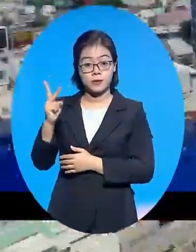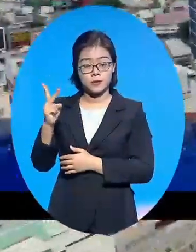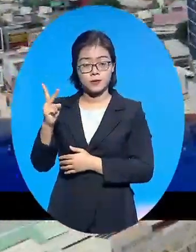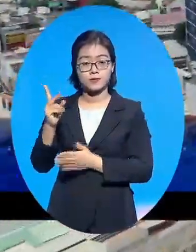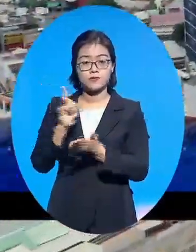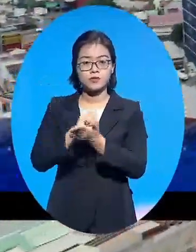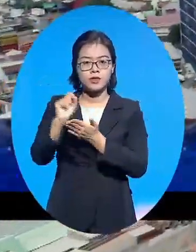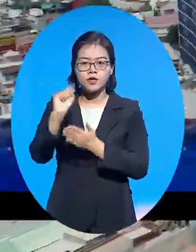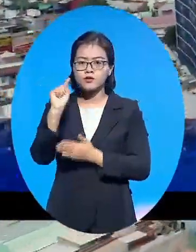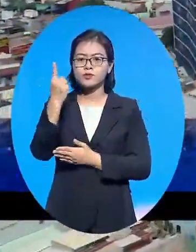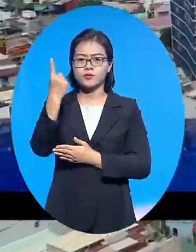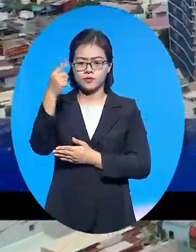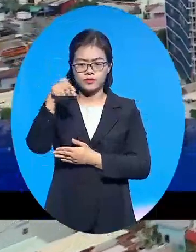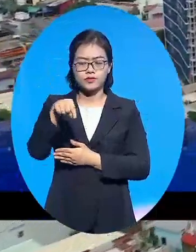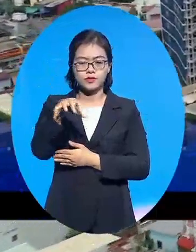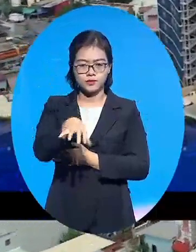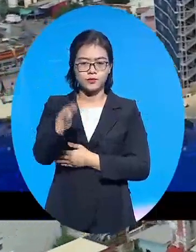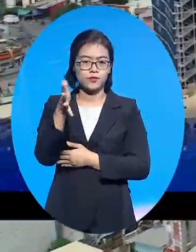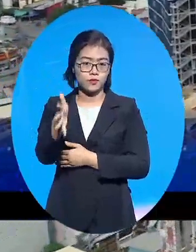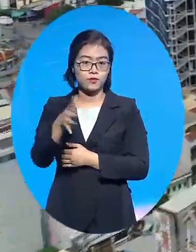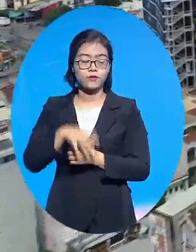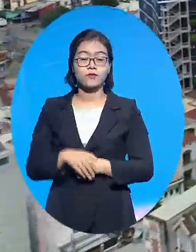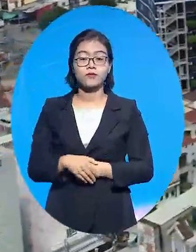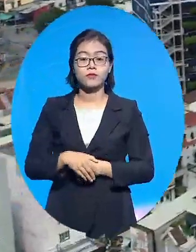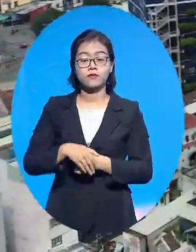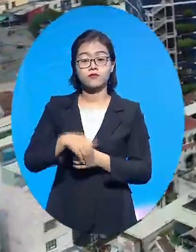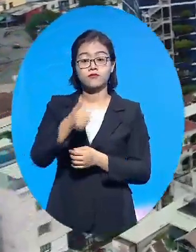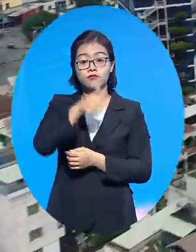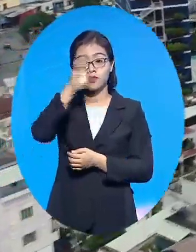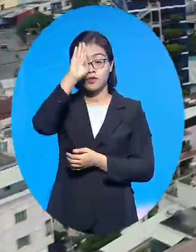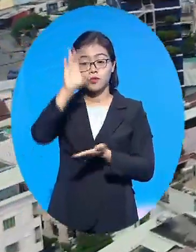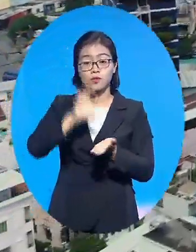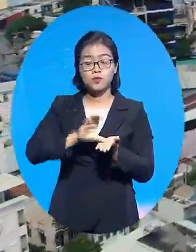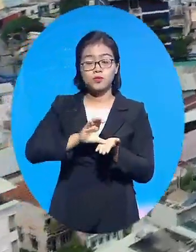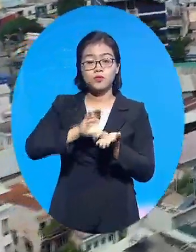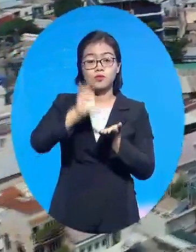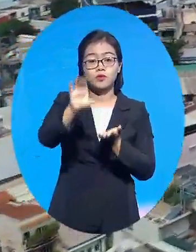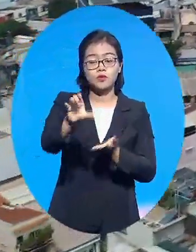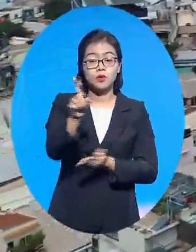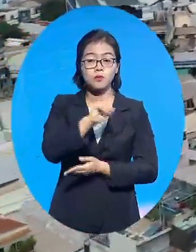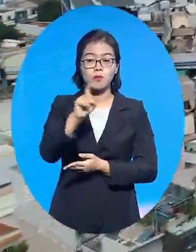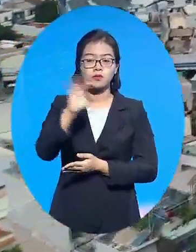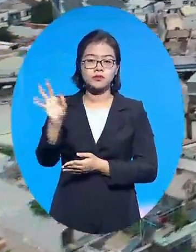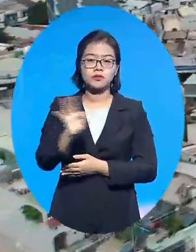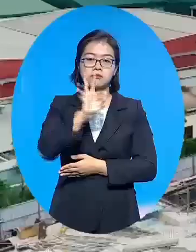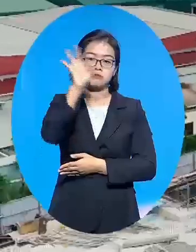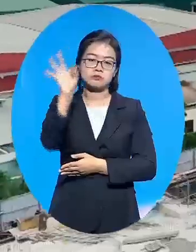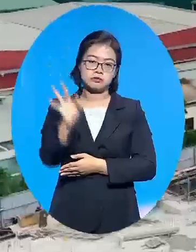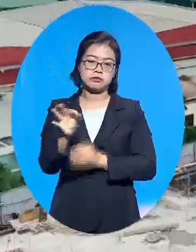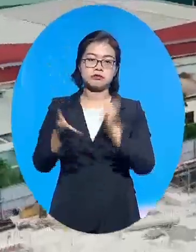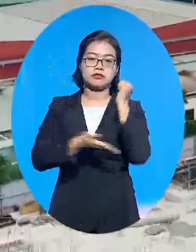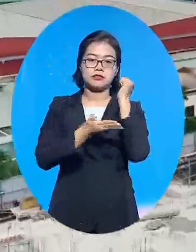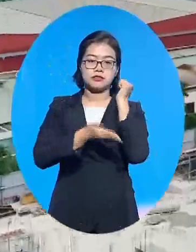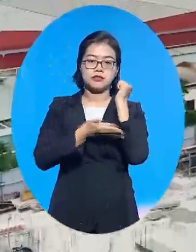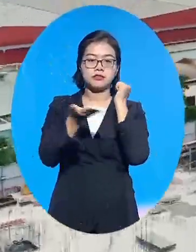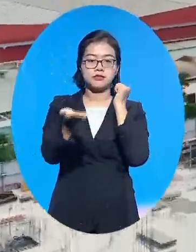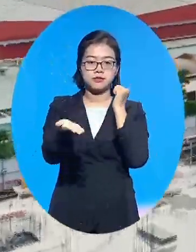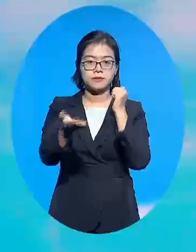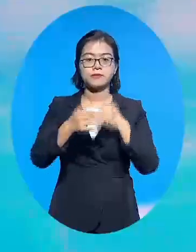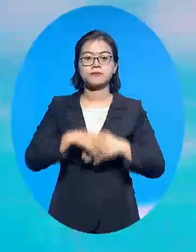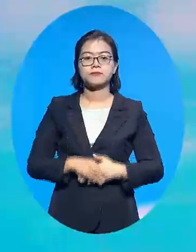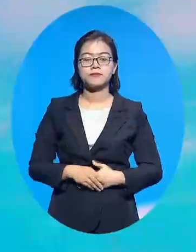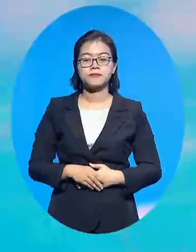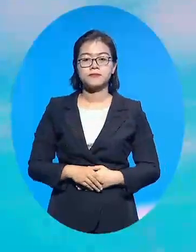sông duy nhất tại khu vực này được biết chủ đầu tư gotland đã đầu tư hơn 100 tỷ đồng chỉ riêng cho tổ hợp suối khoáng nóng bên trong dự án